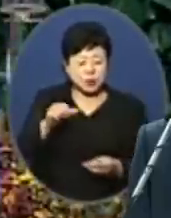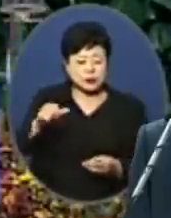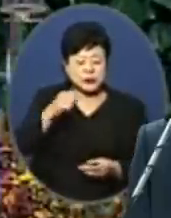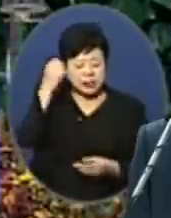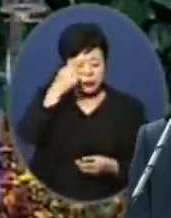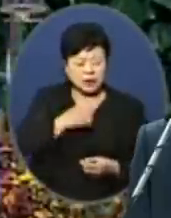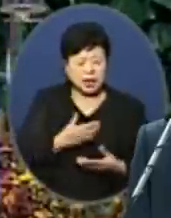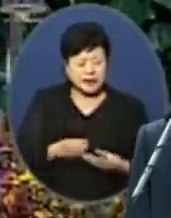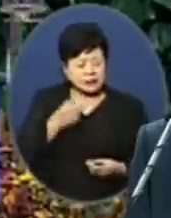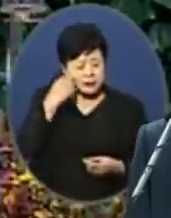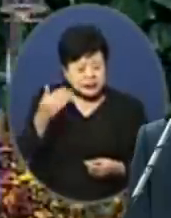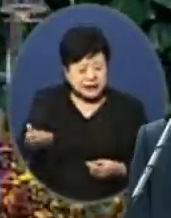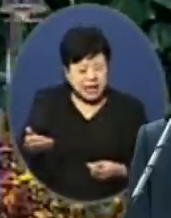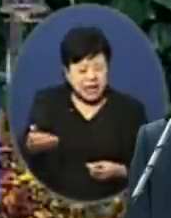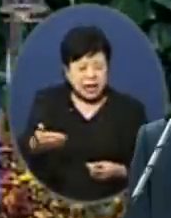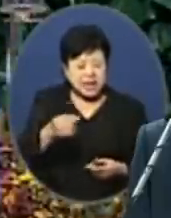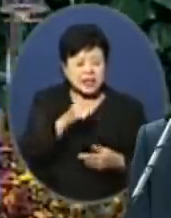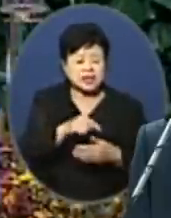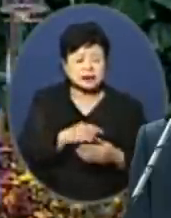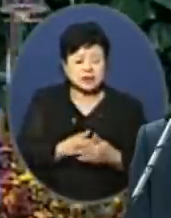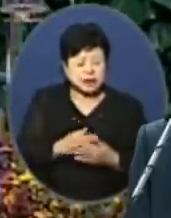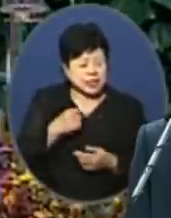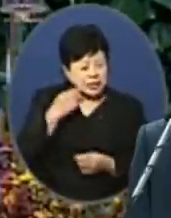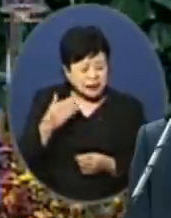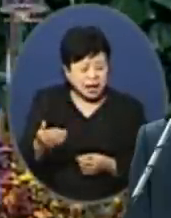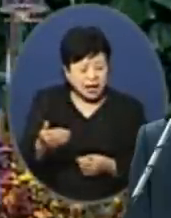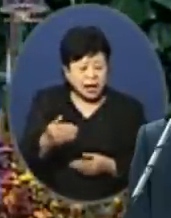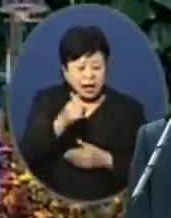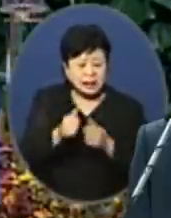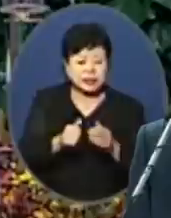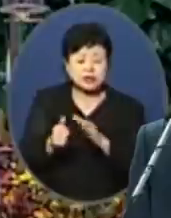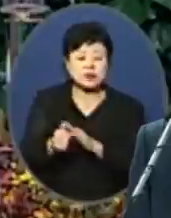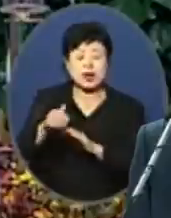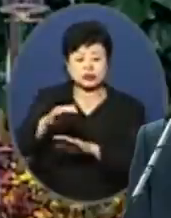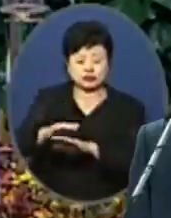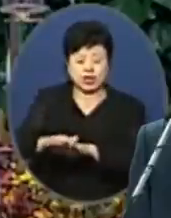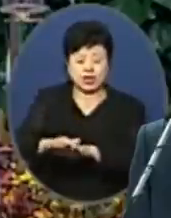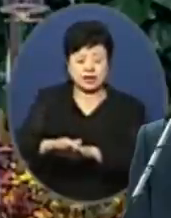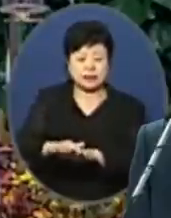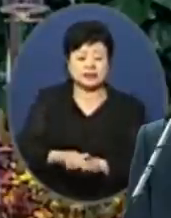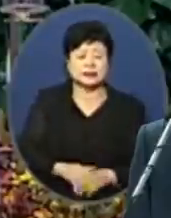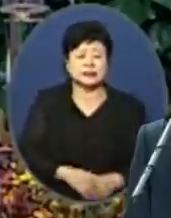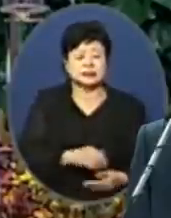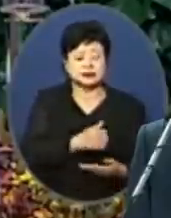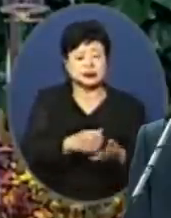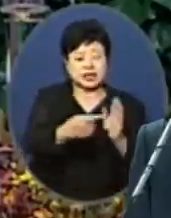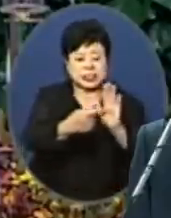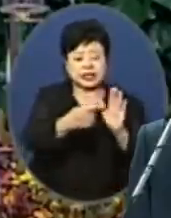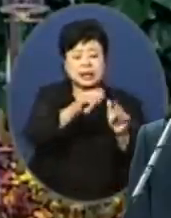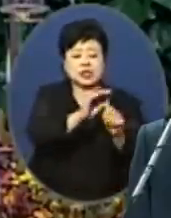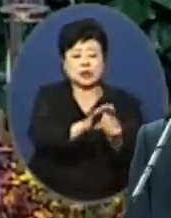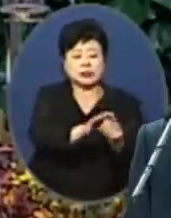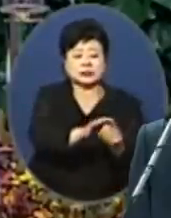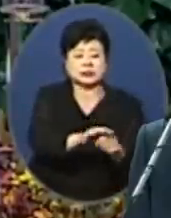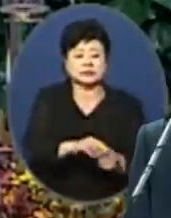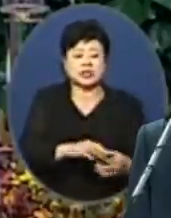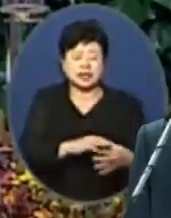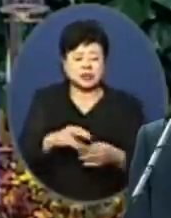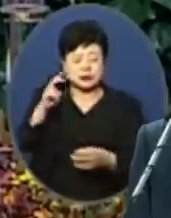어찌하여 낙심하며 어찌하여 내 속에서 불안해하는가. 너는 하나님께 소망을 두라. 그가 나타나 도우심으로 말미암아 내가